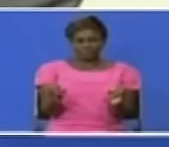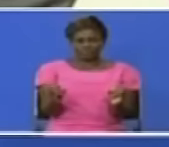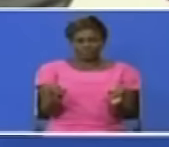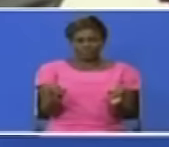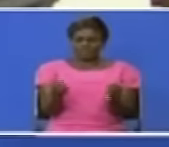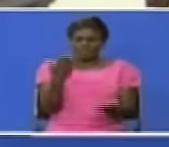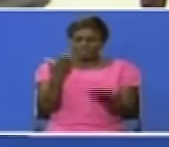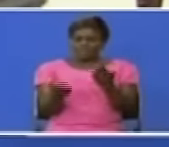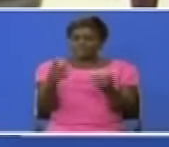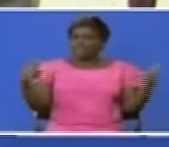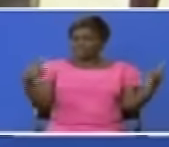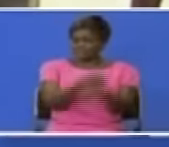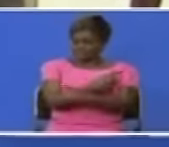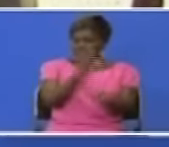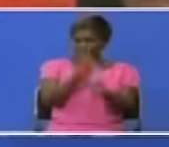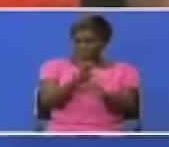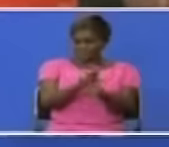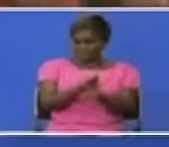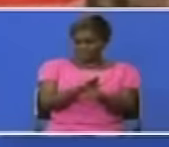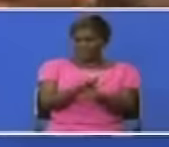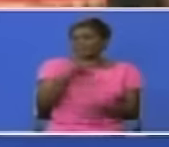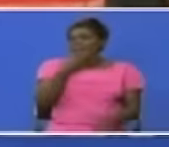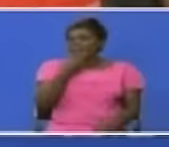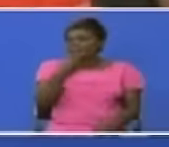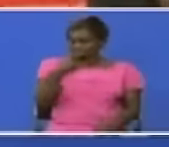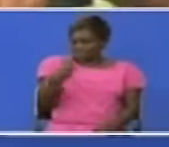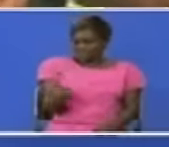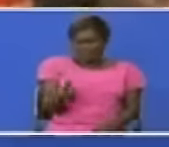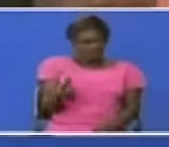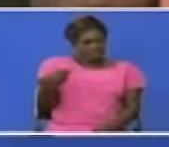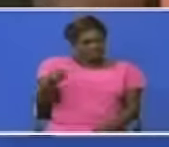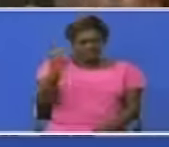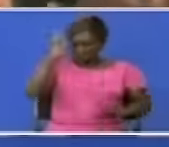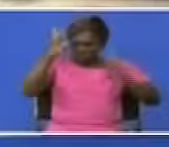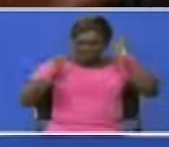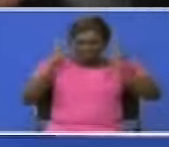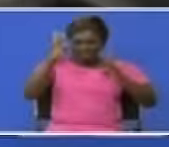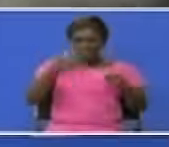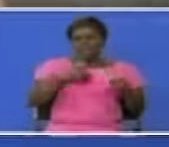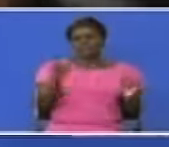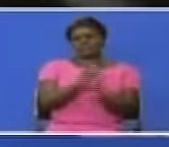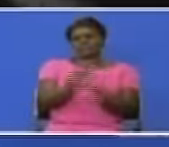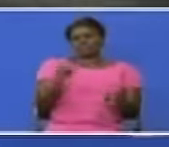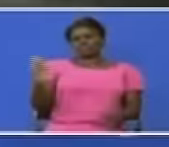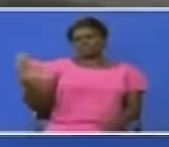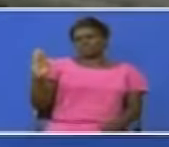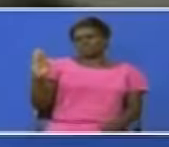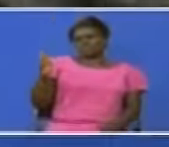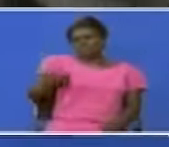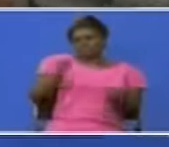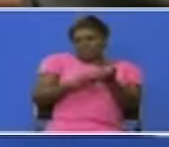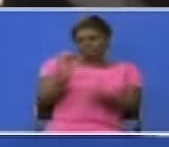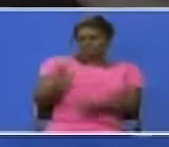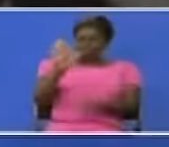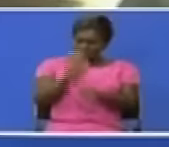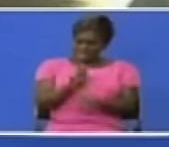Na pengine tofauti na wengi, kwake Charles anasema hajakuwa na wasiwasi kuhusu usalama wa mkewe nyumbani.